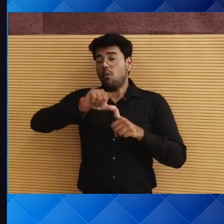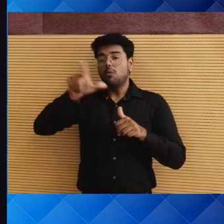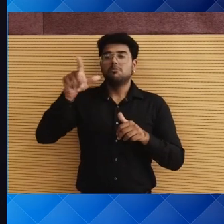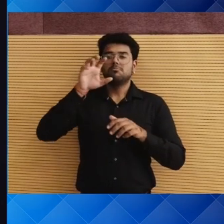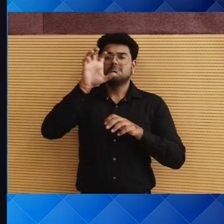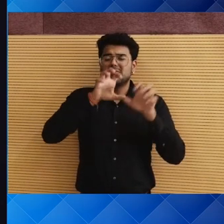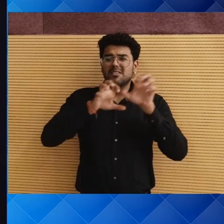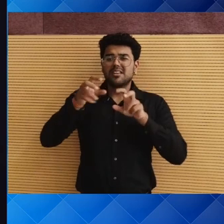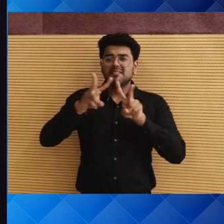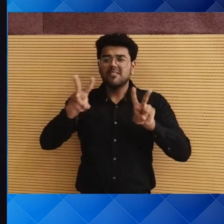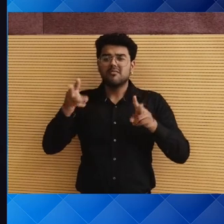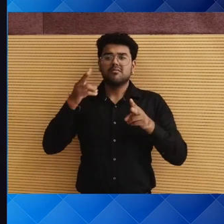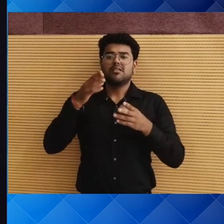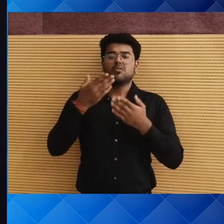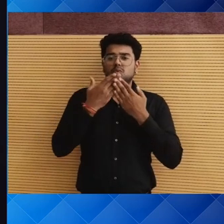में,